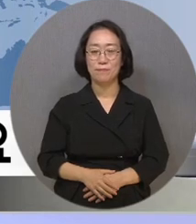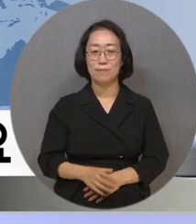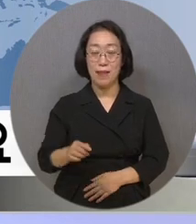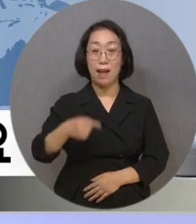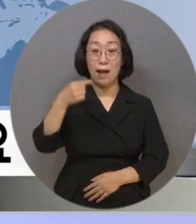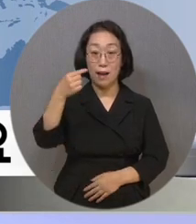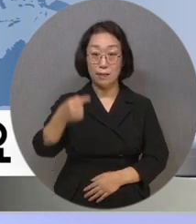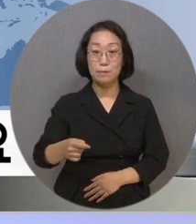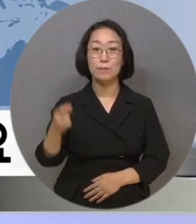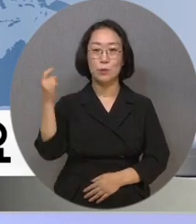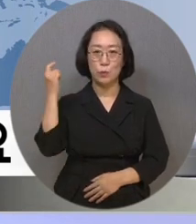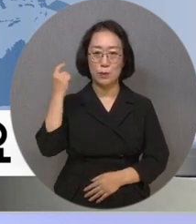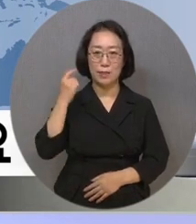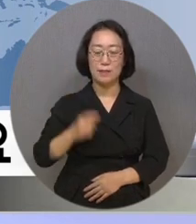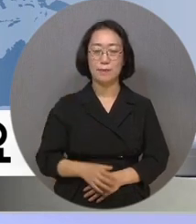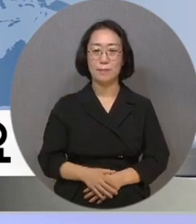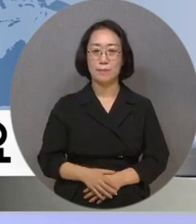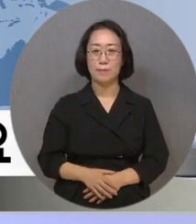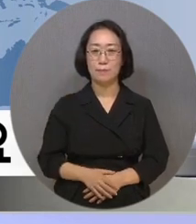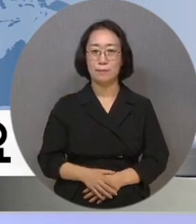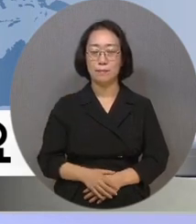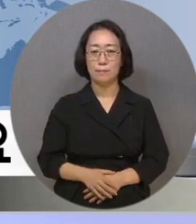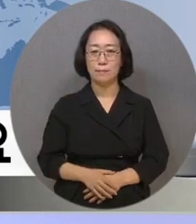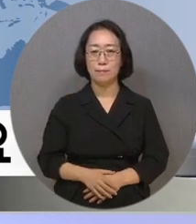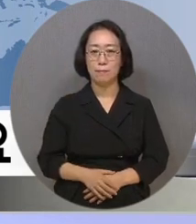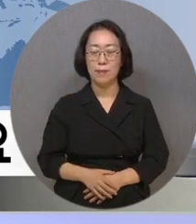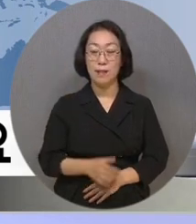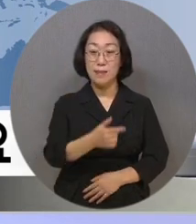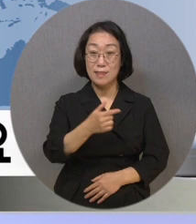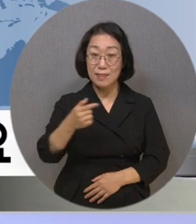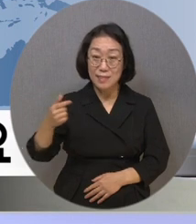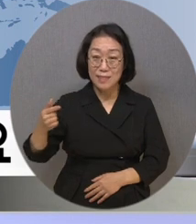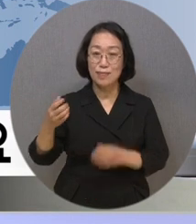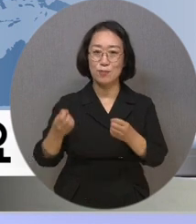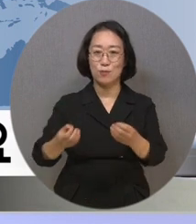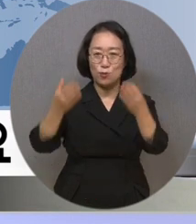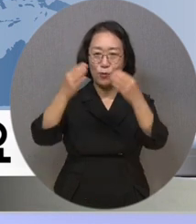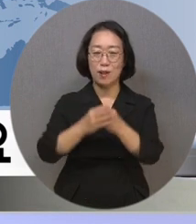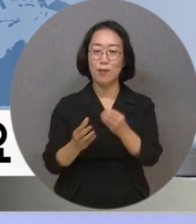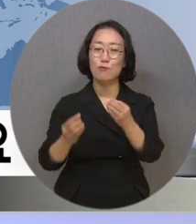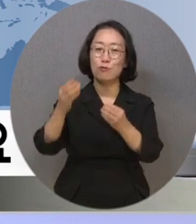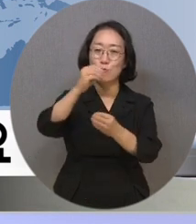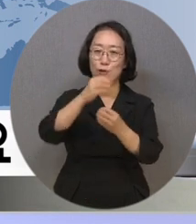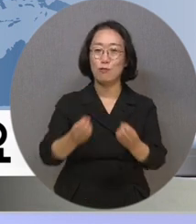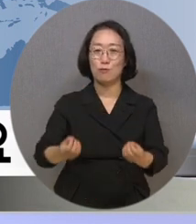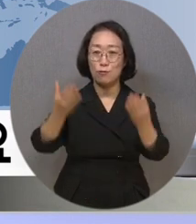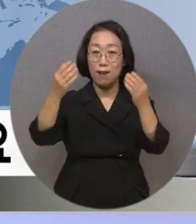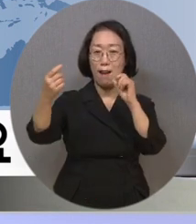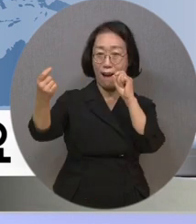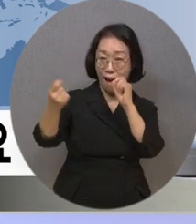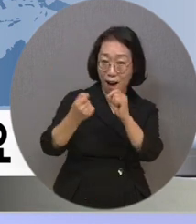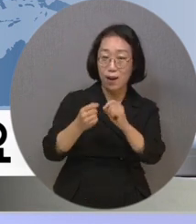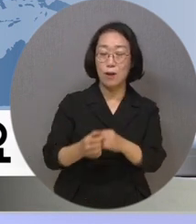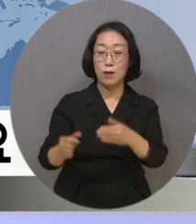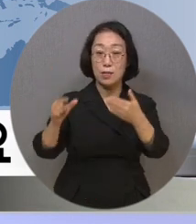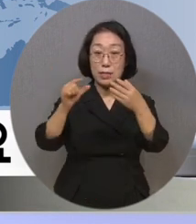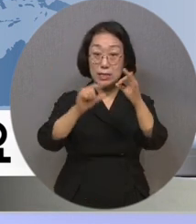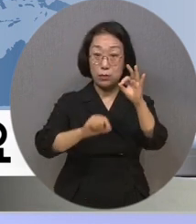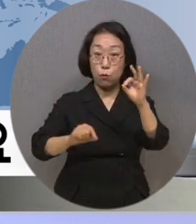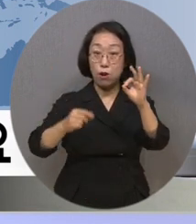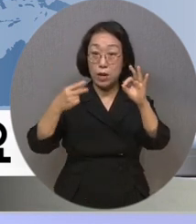이어서 다음 소식입니다. 민족 최대 명절인 추석이 어느덧 성큼 다가왔습니다. 10월